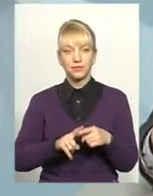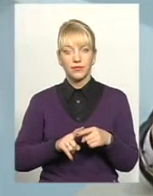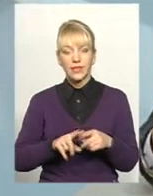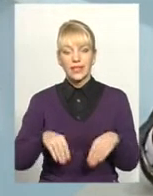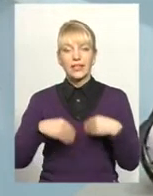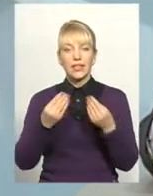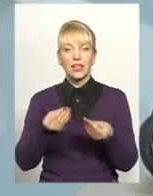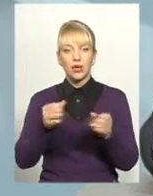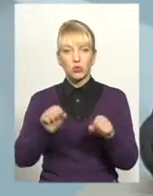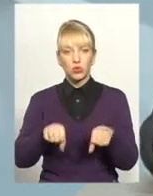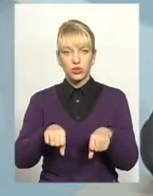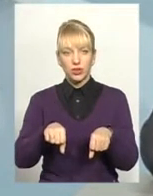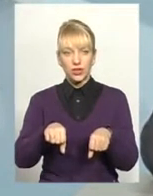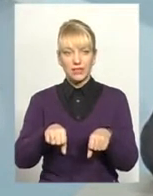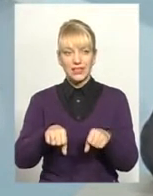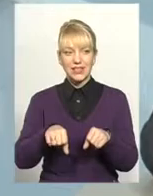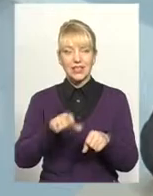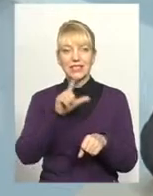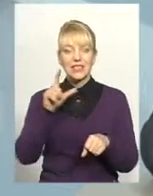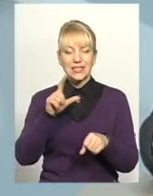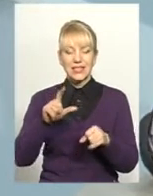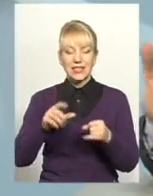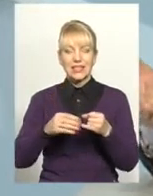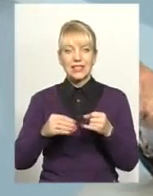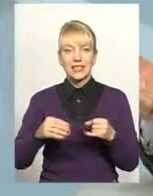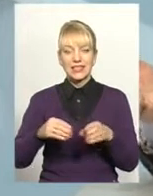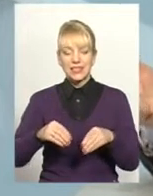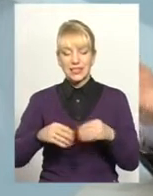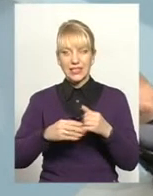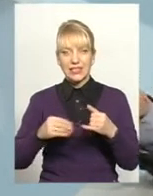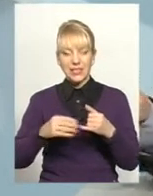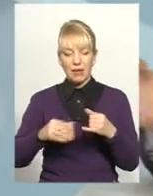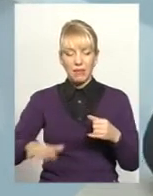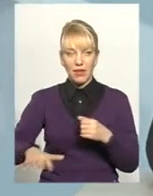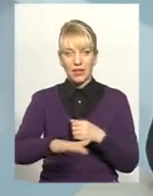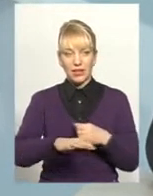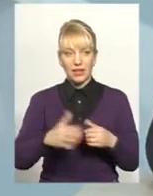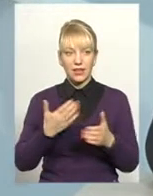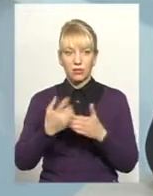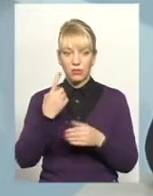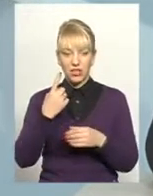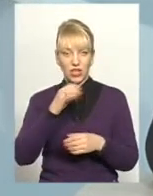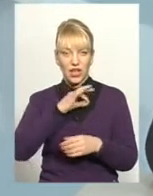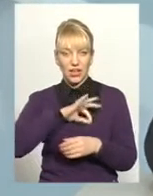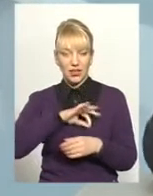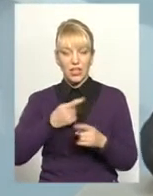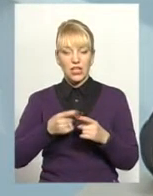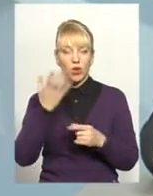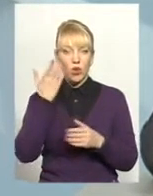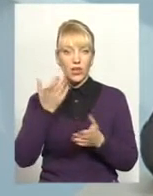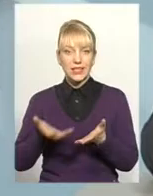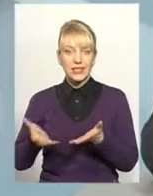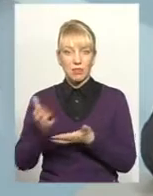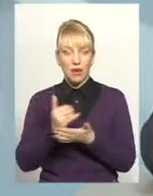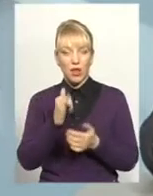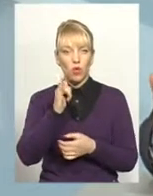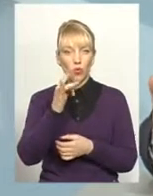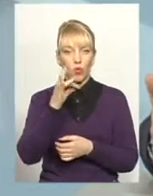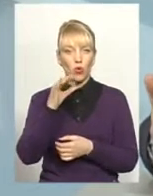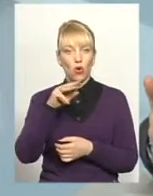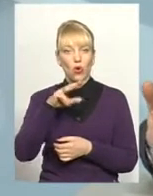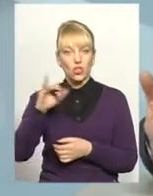дає можливість з землі знімати, якщо перша рента – це ви зібрали врожай і продали, а